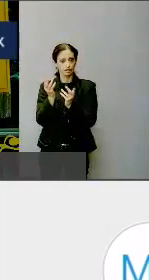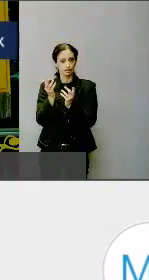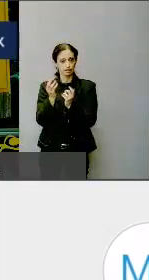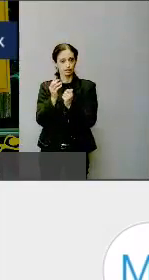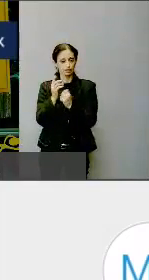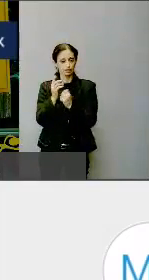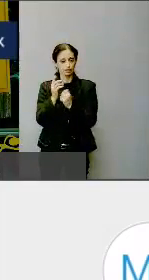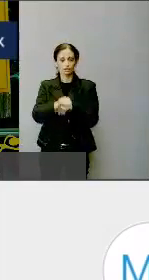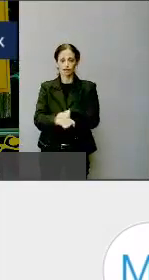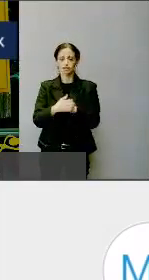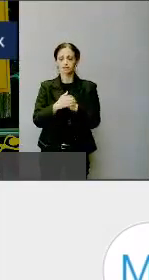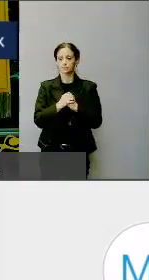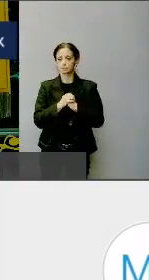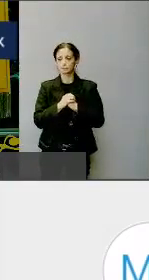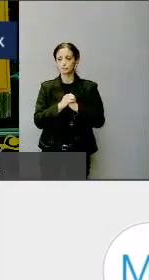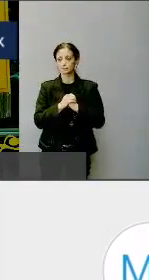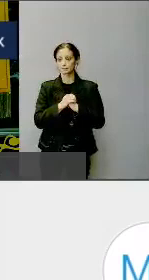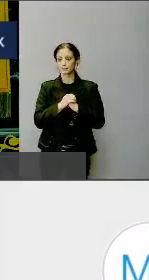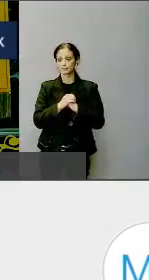contrario